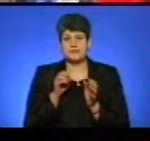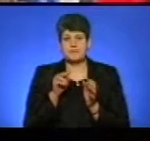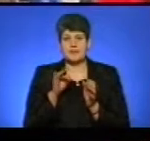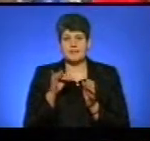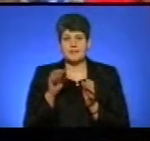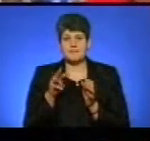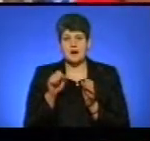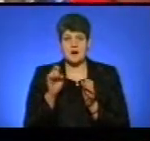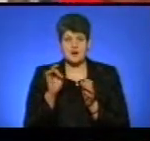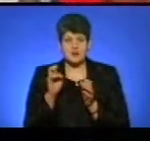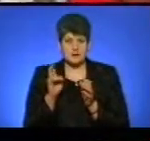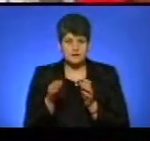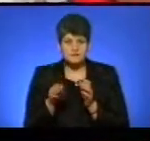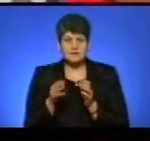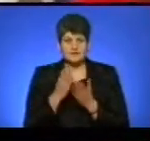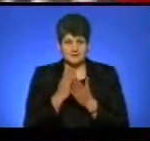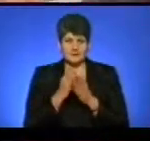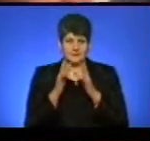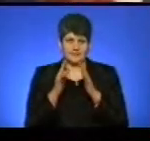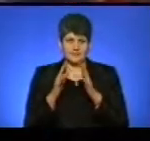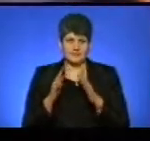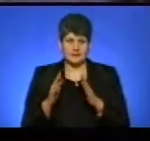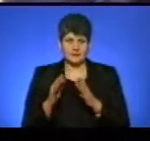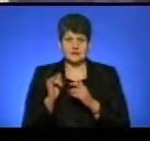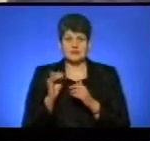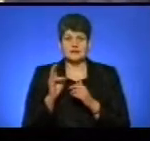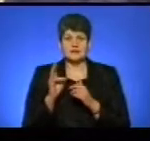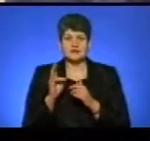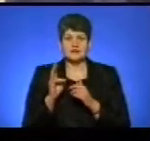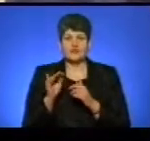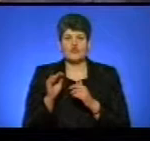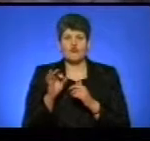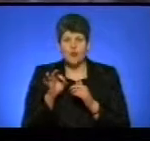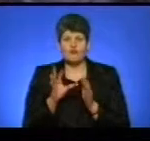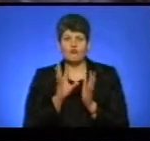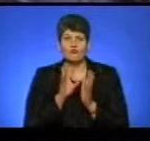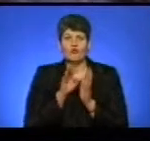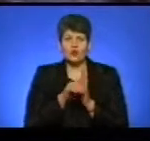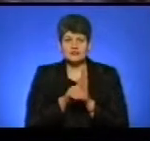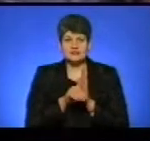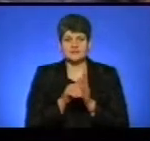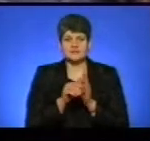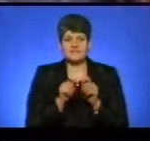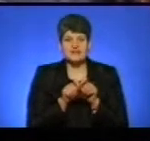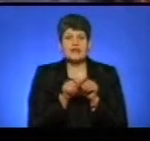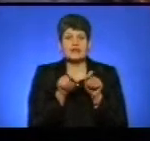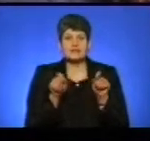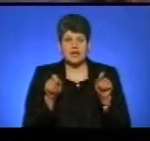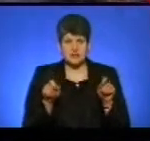плеймаркета. От є така ялинка інфо. Вводите, її відкриваєте.